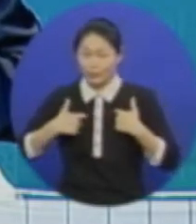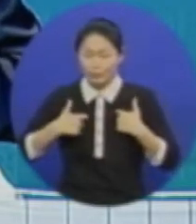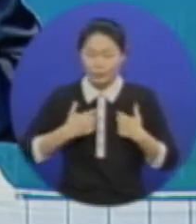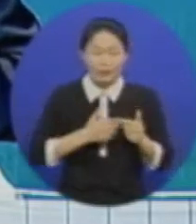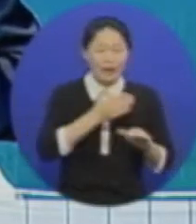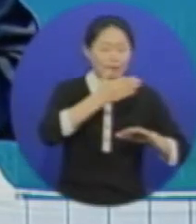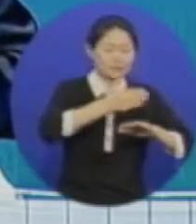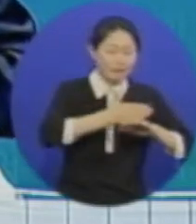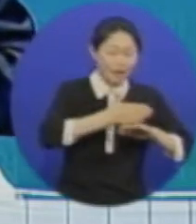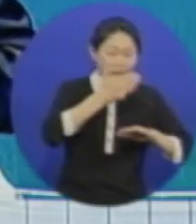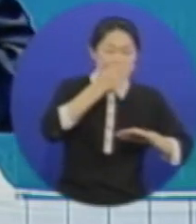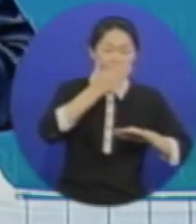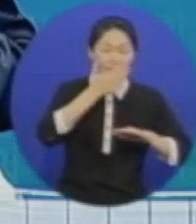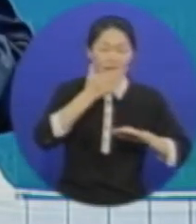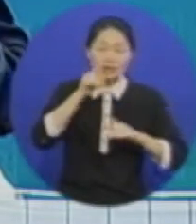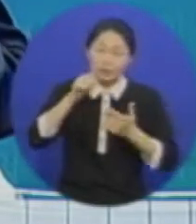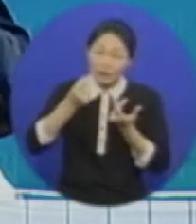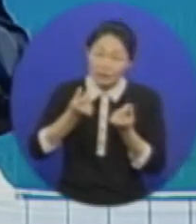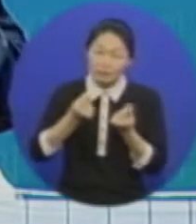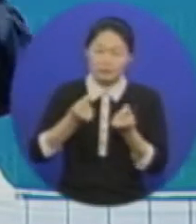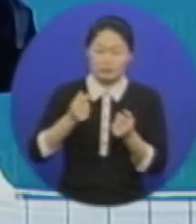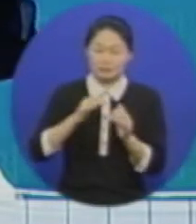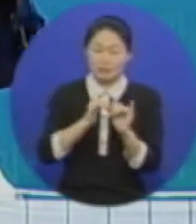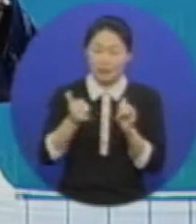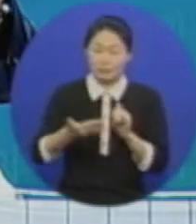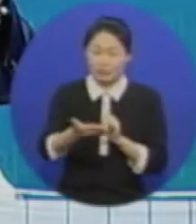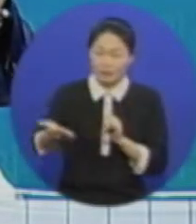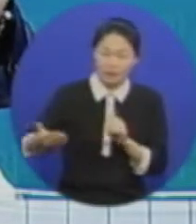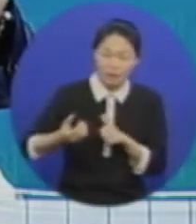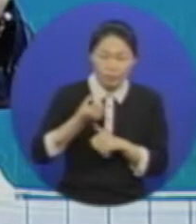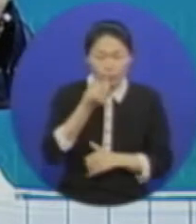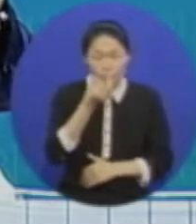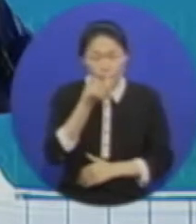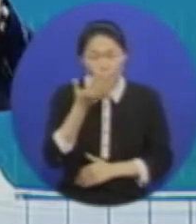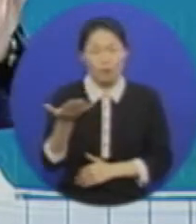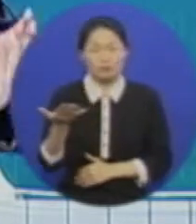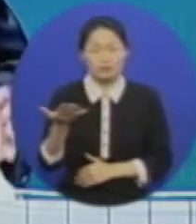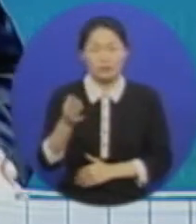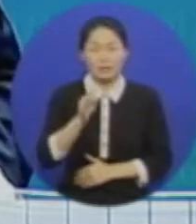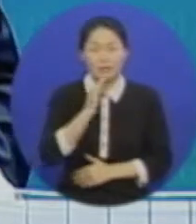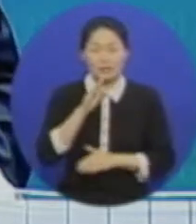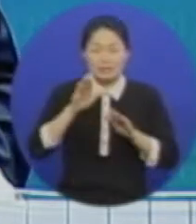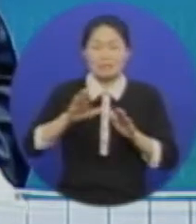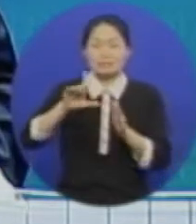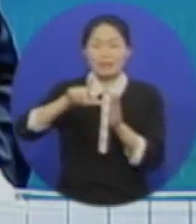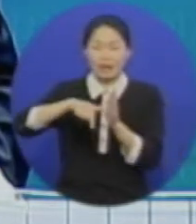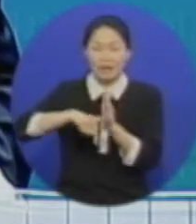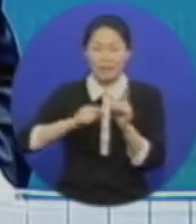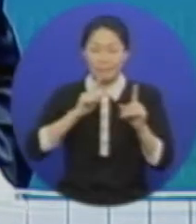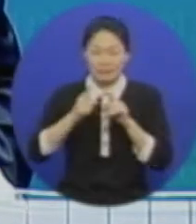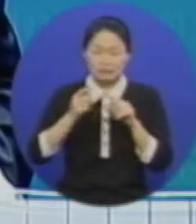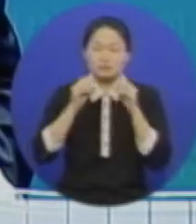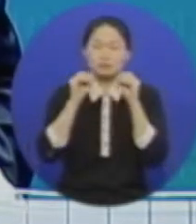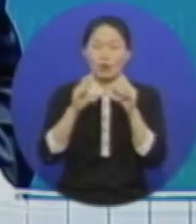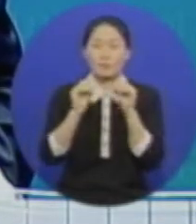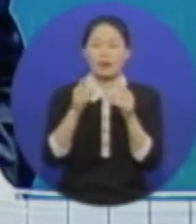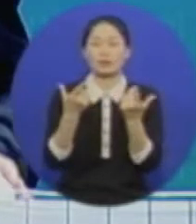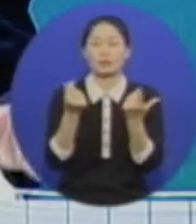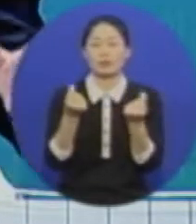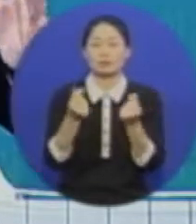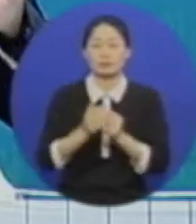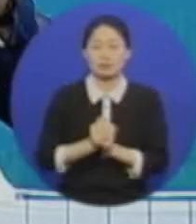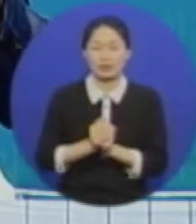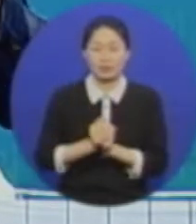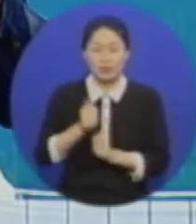감사 그것을 사람들에게 보여주는 것이 지금 이 시대에 말씀을 전파하는 것 입니다